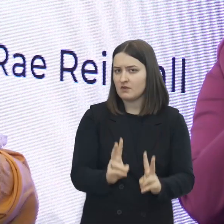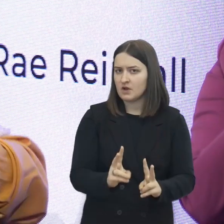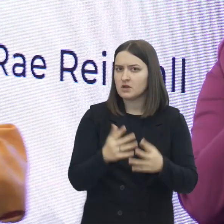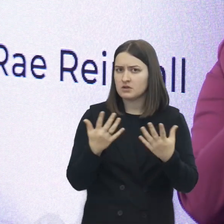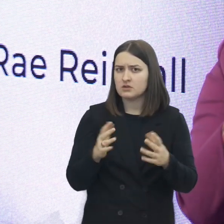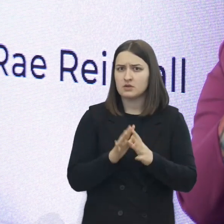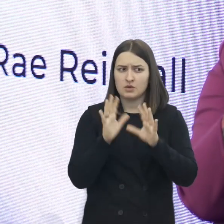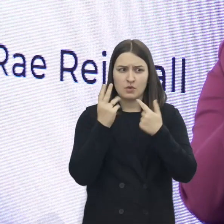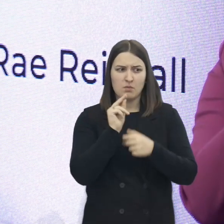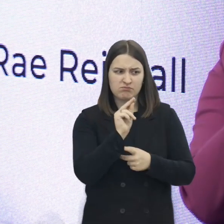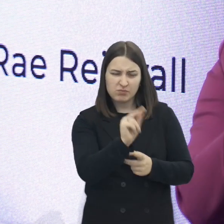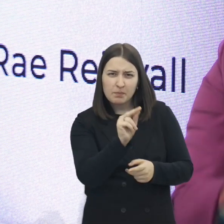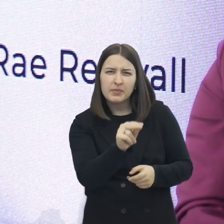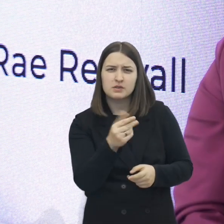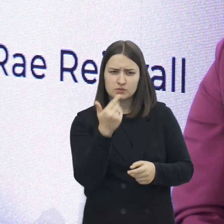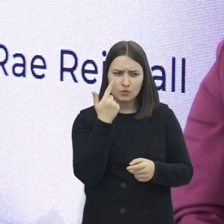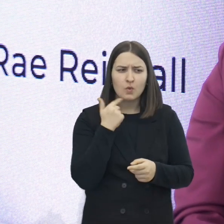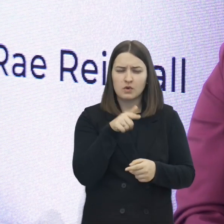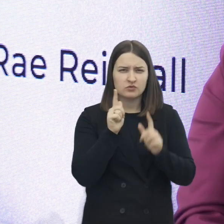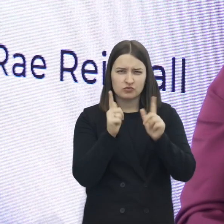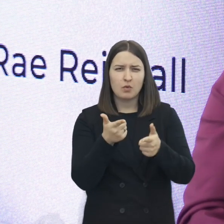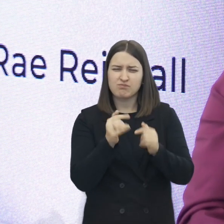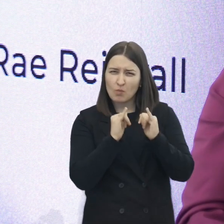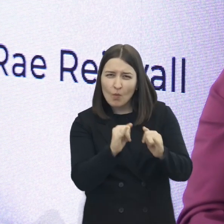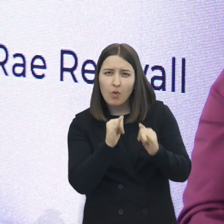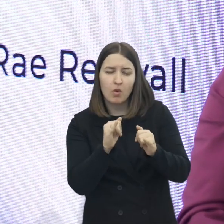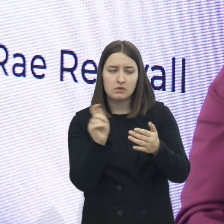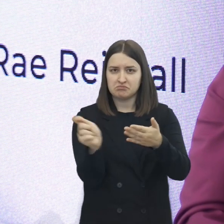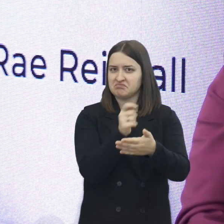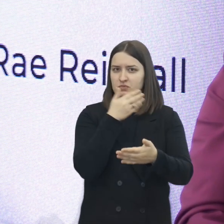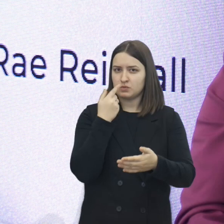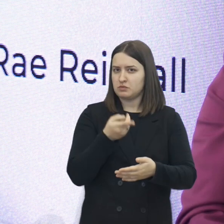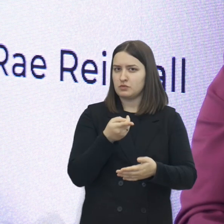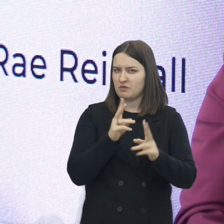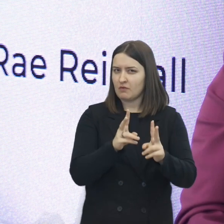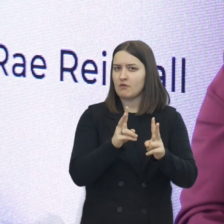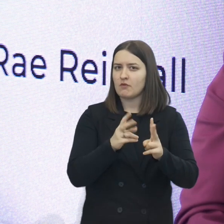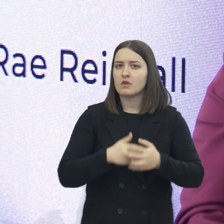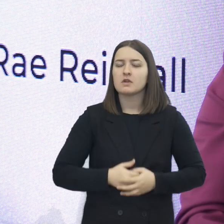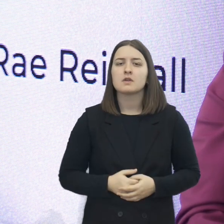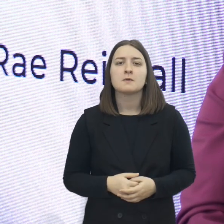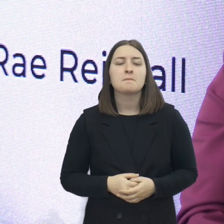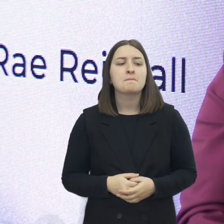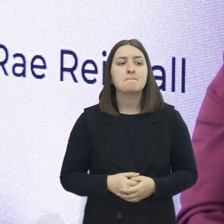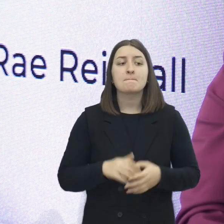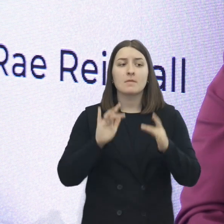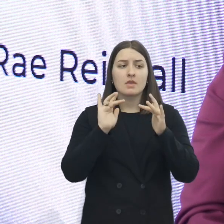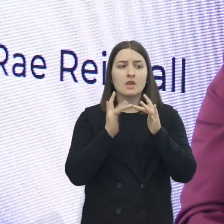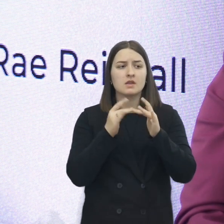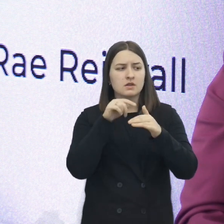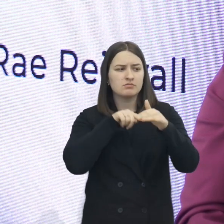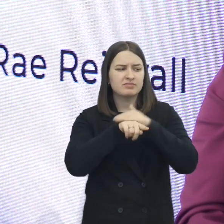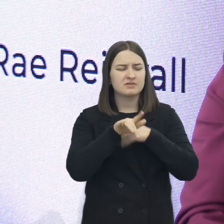reportinant. Ir internete tikrai jaučiasi tas saugumo